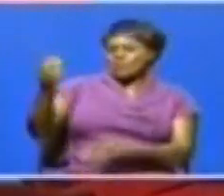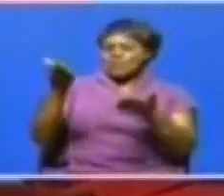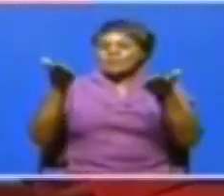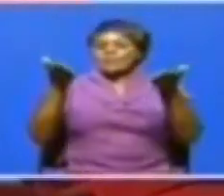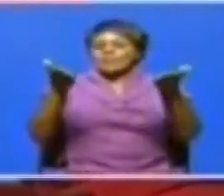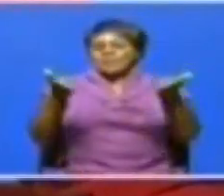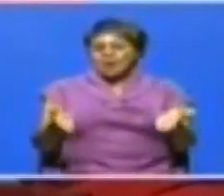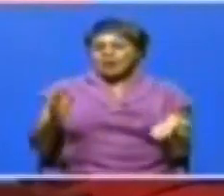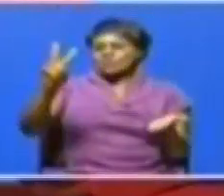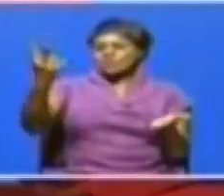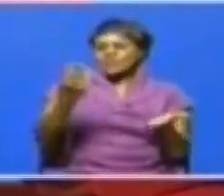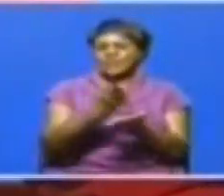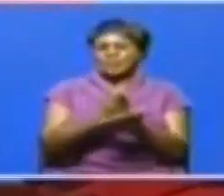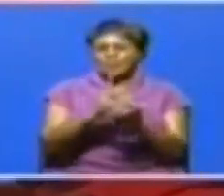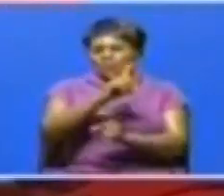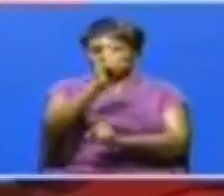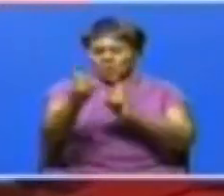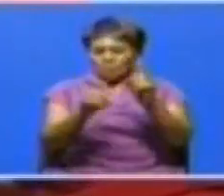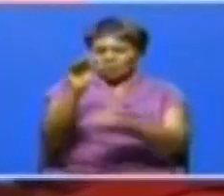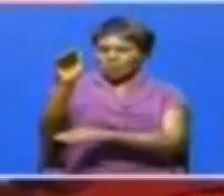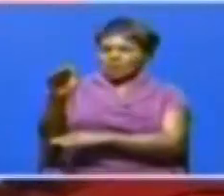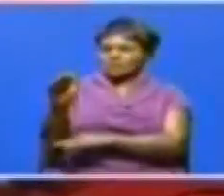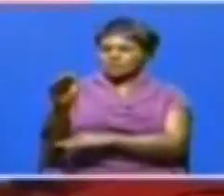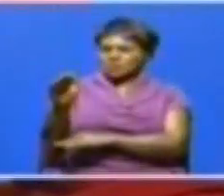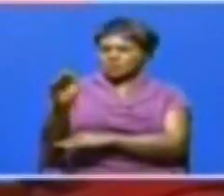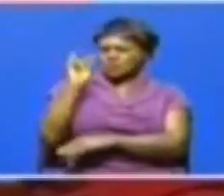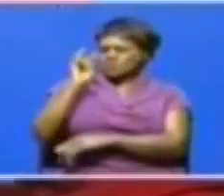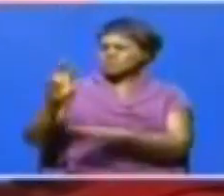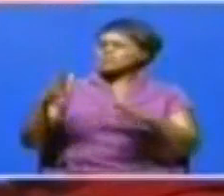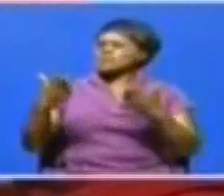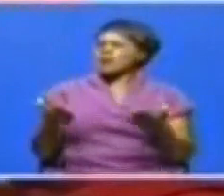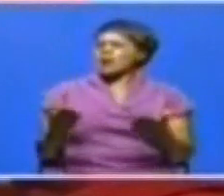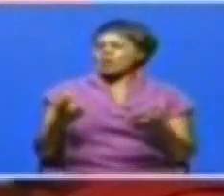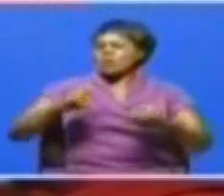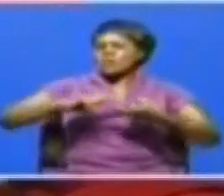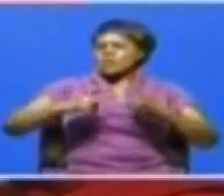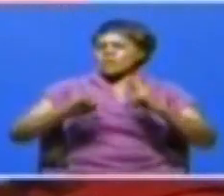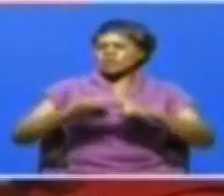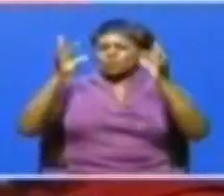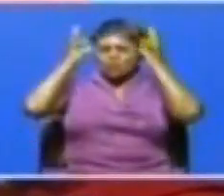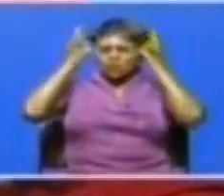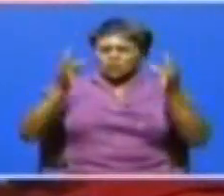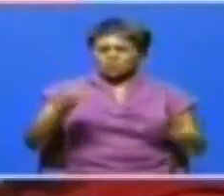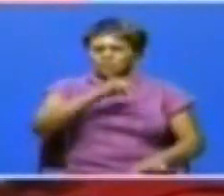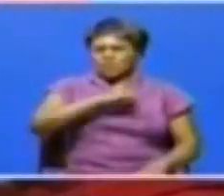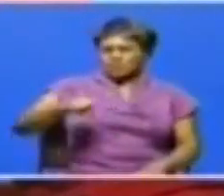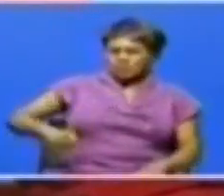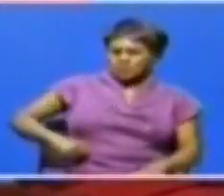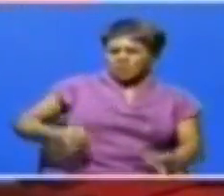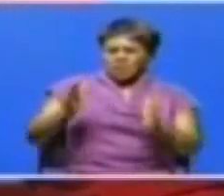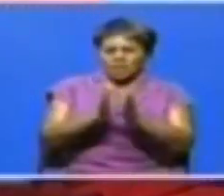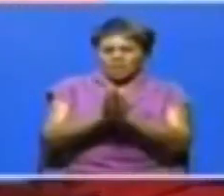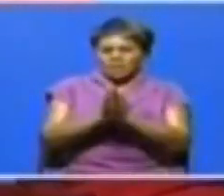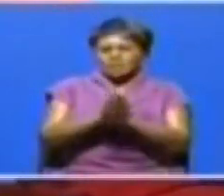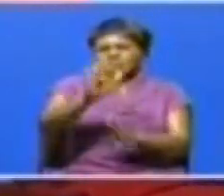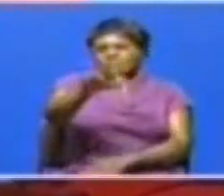Tuingie sasa katika sehemu yetu ya mahojiano ambapo tumekuuliza binafsi unaonaje kuhusiana na ule uamuzi ambao umefanywa na maseneta na wabunge wa bunge la